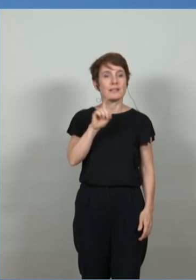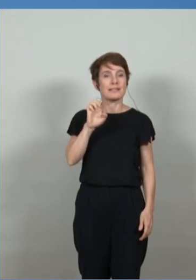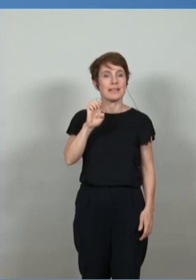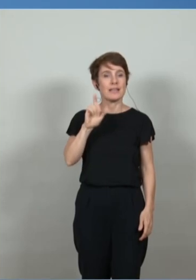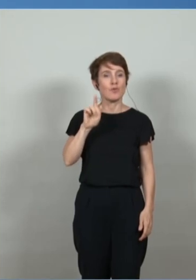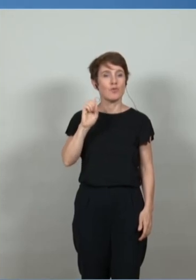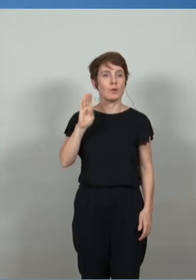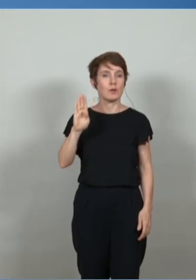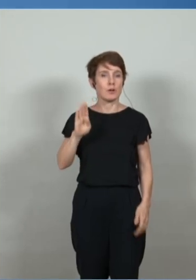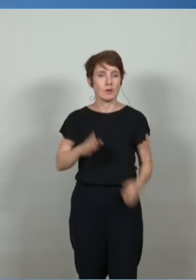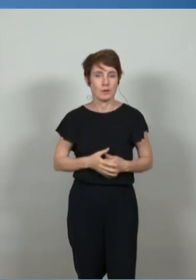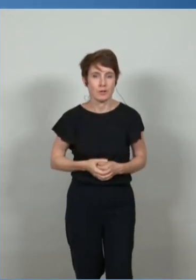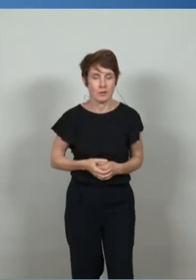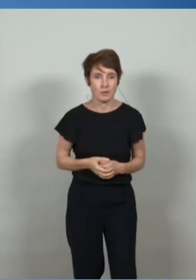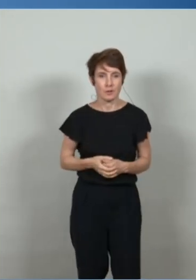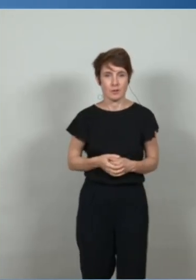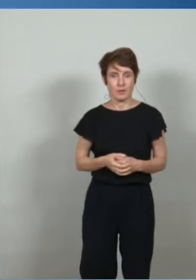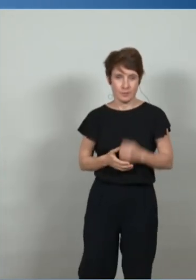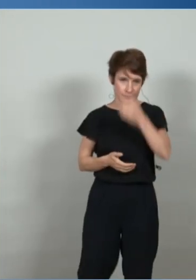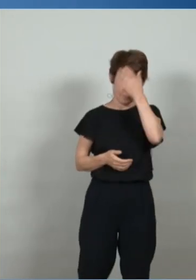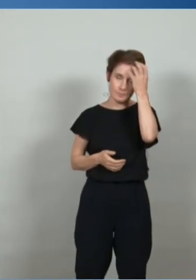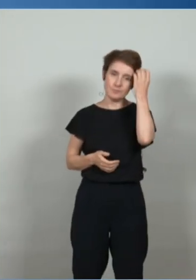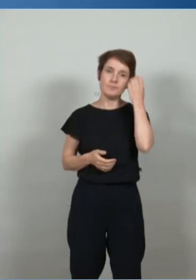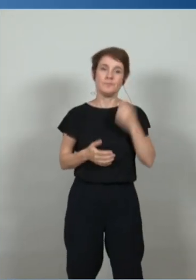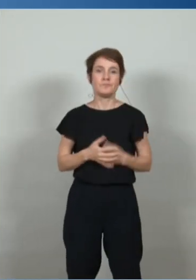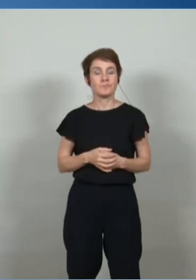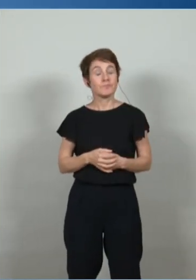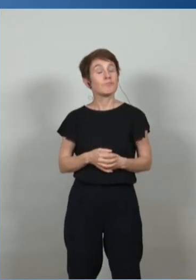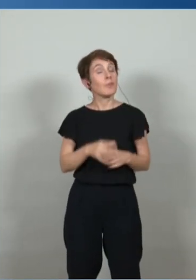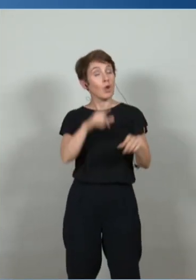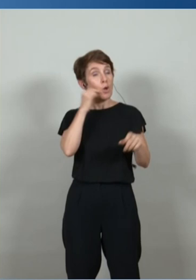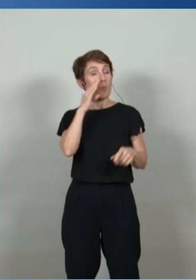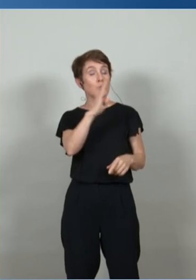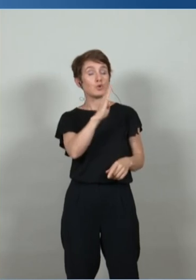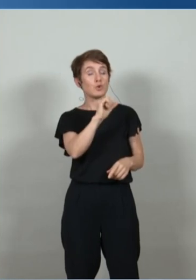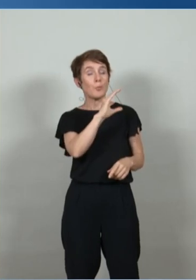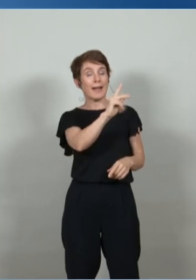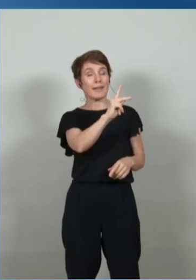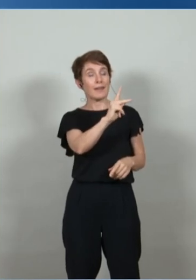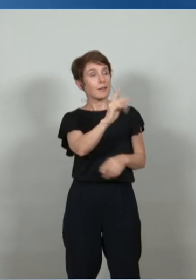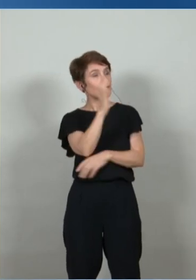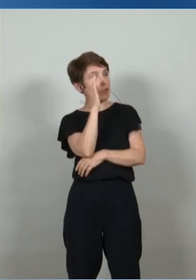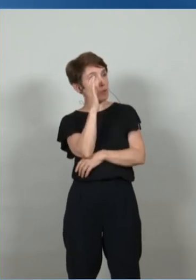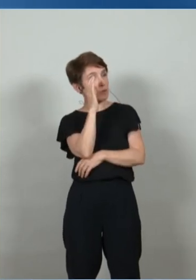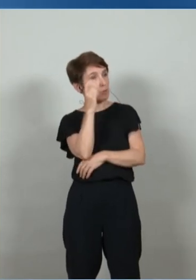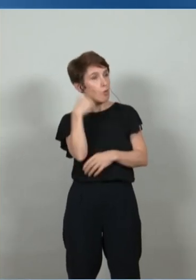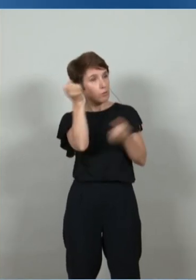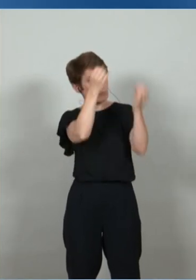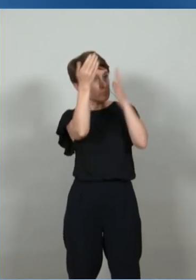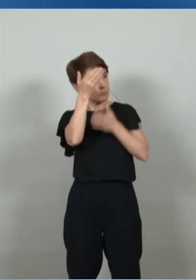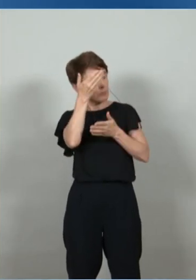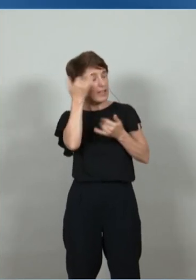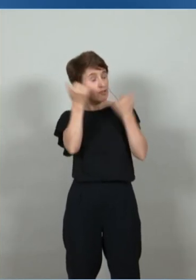merci Monsieur le Maire moi quand j'écoute Antoine j'ai tout je me mets toujours à la place du grenoblack devant le devant